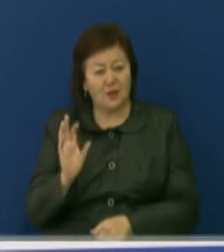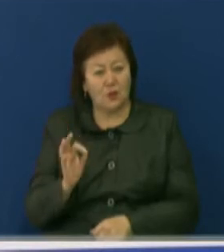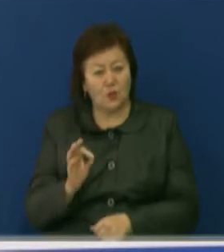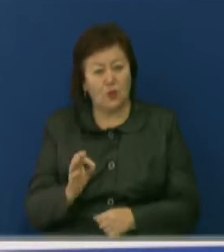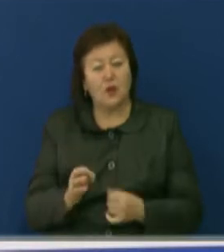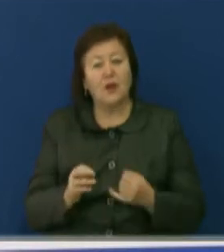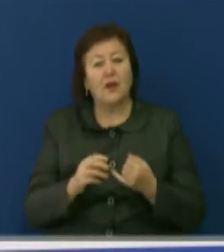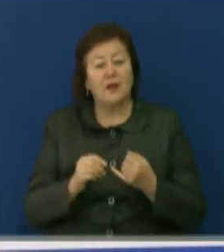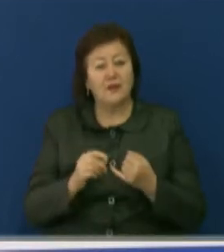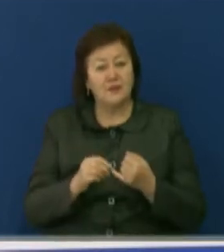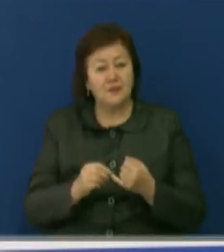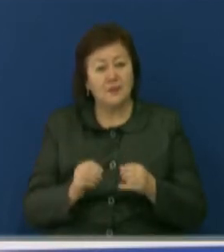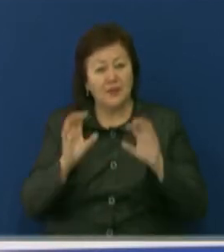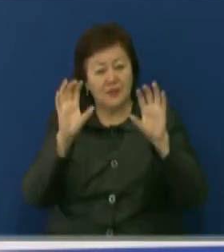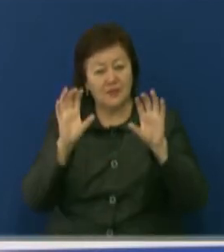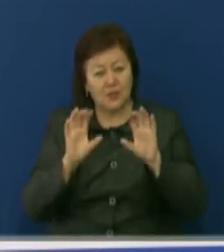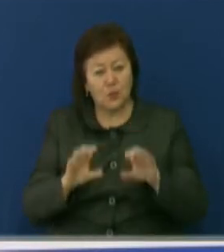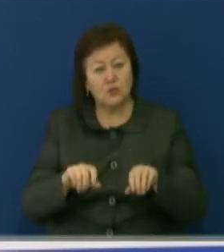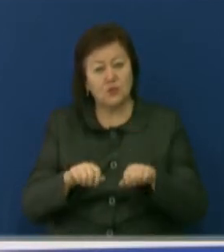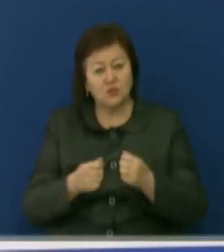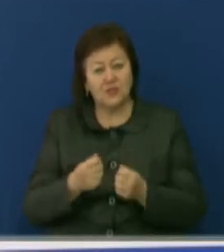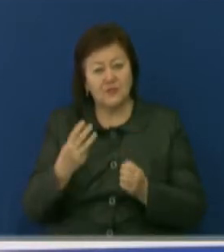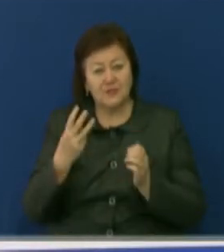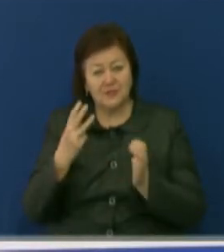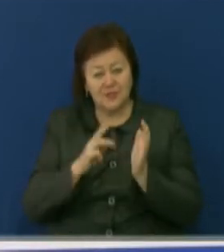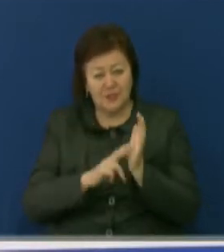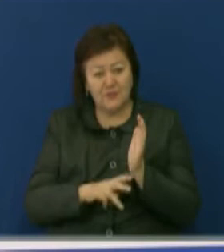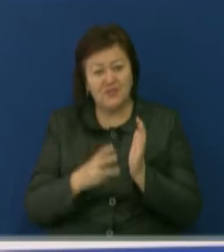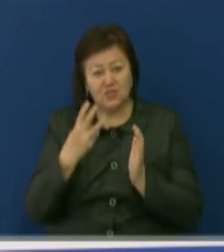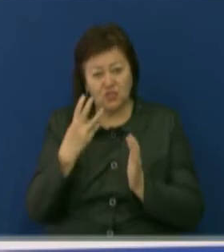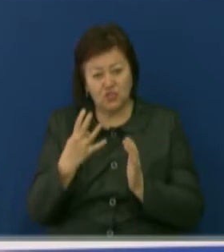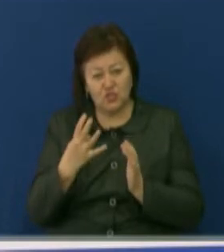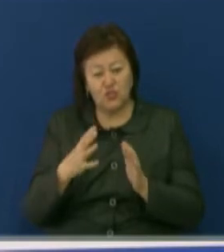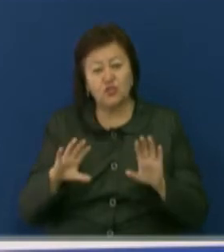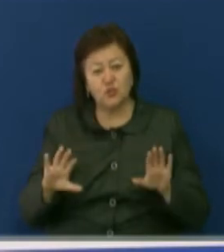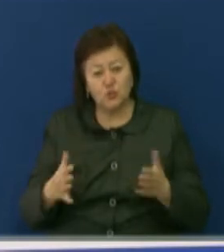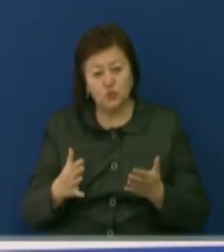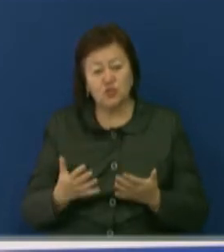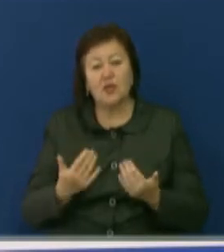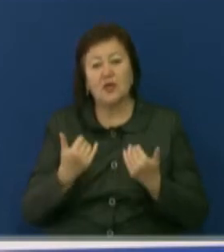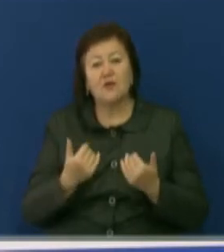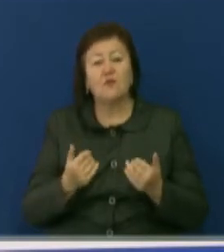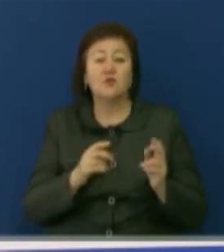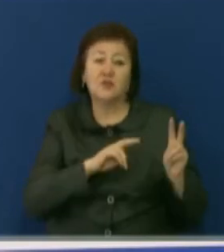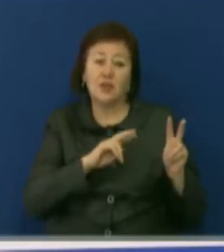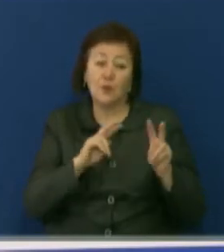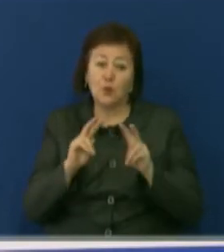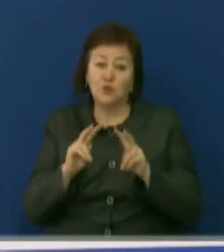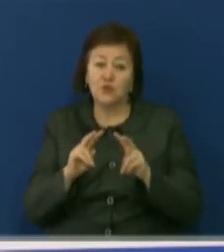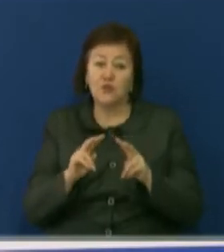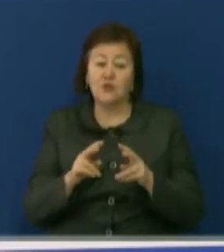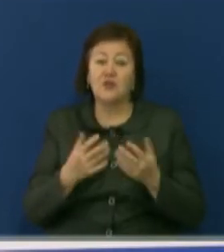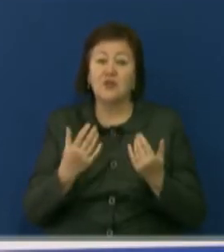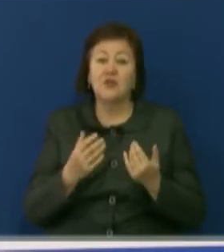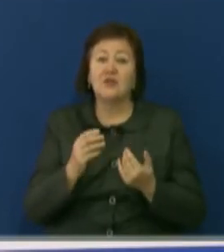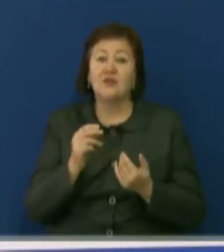жер заңнамасын бұзудың 72 дерегі анықталды. Бұл туралы облыстық жердің пайдаланылуы мен қорғалуын бақылау басқармасының басшысы